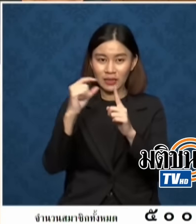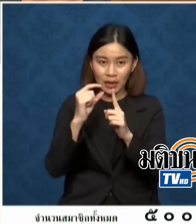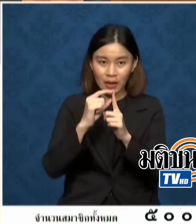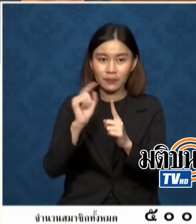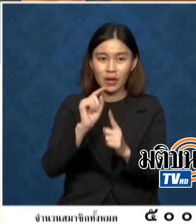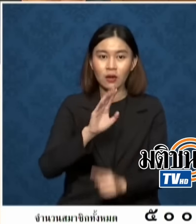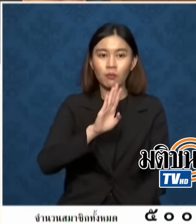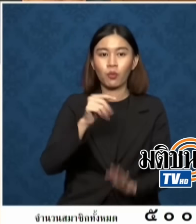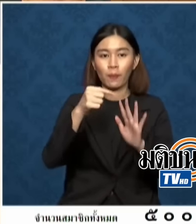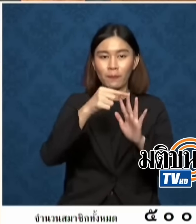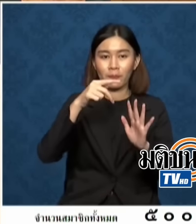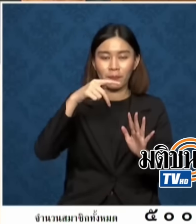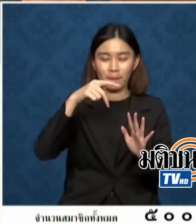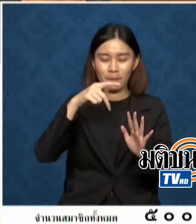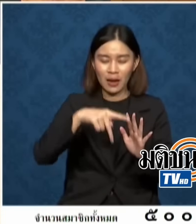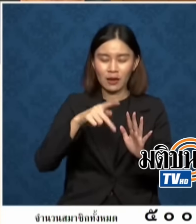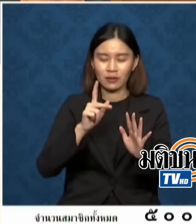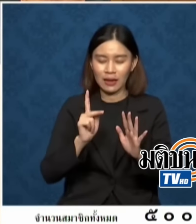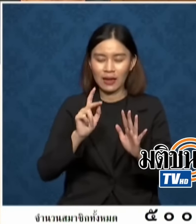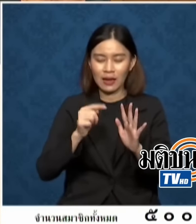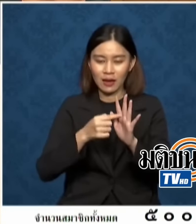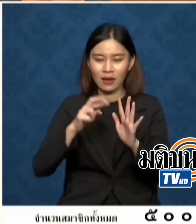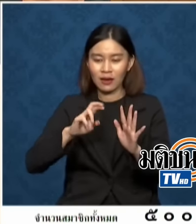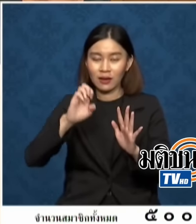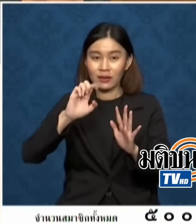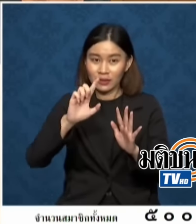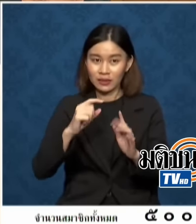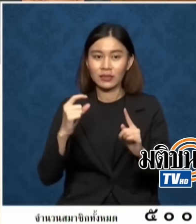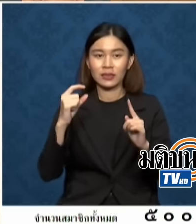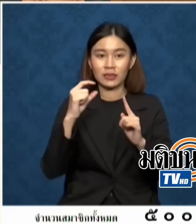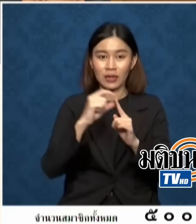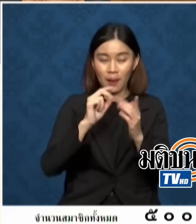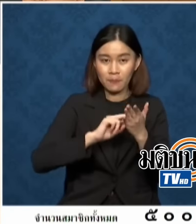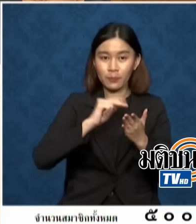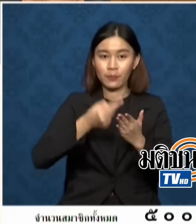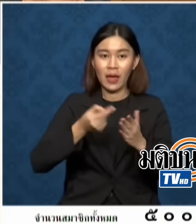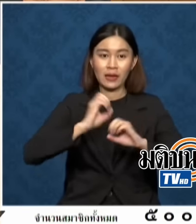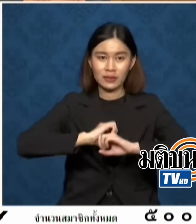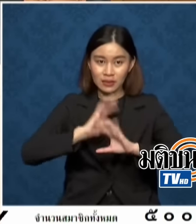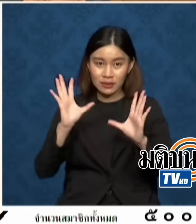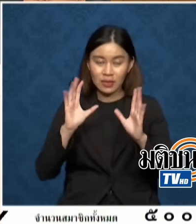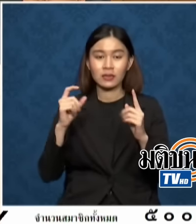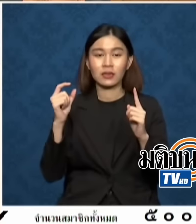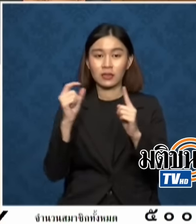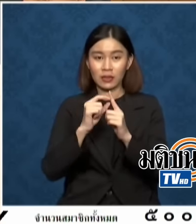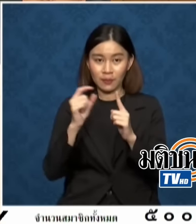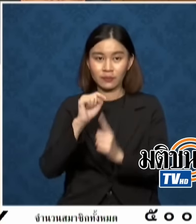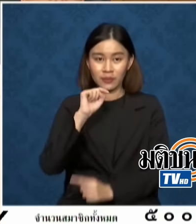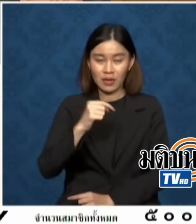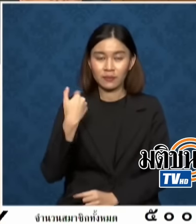คำว่าบุพการีซึ่งมีคำนิยามที่ชัดเจนเกี่ยวกับบุพการีไ